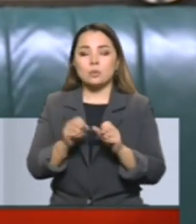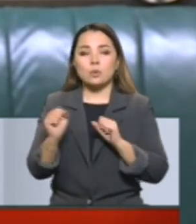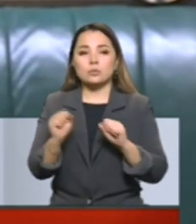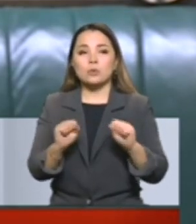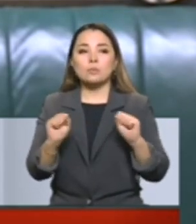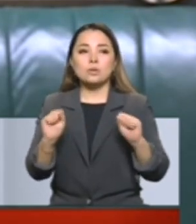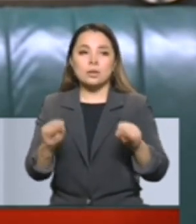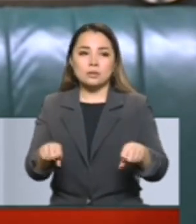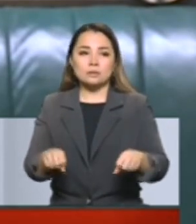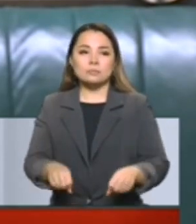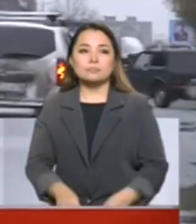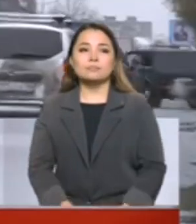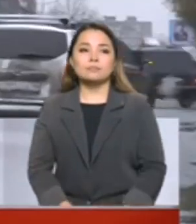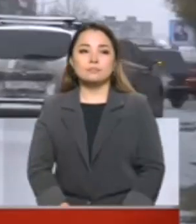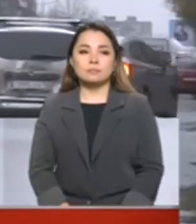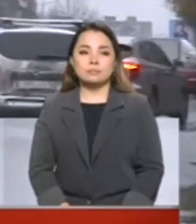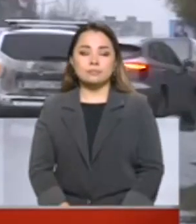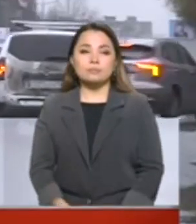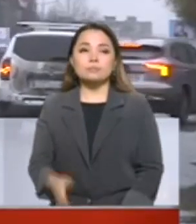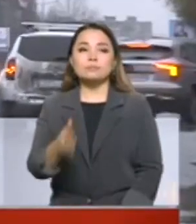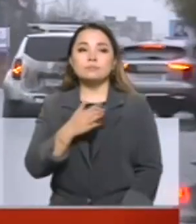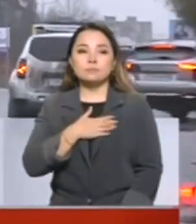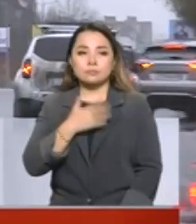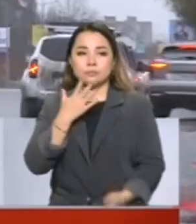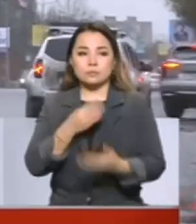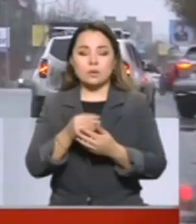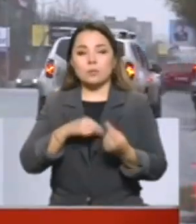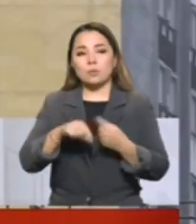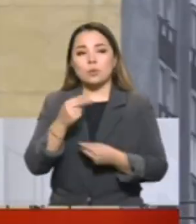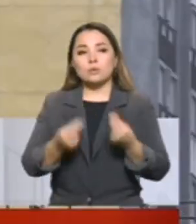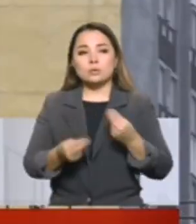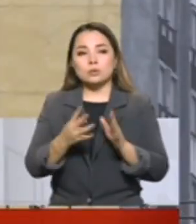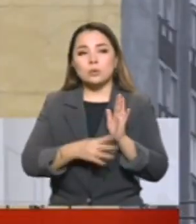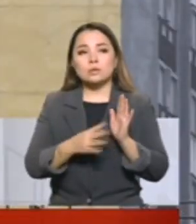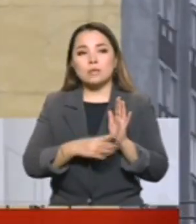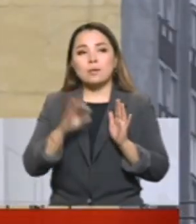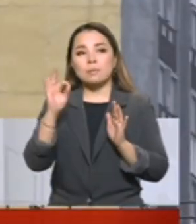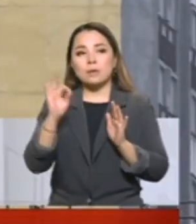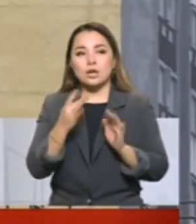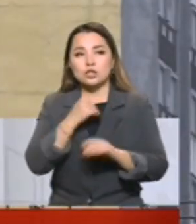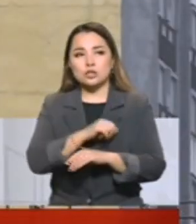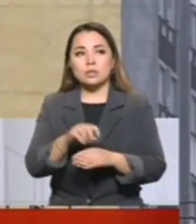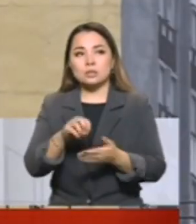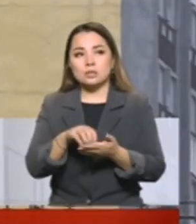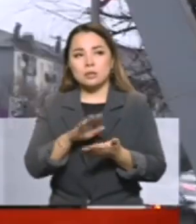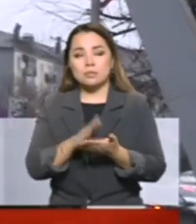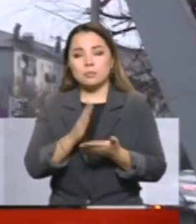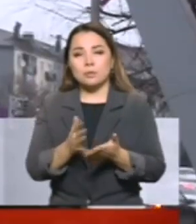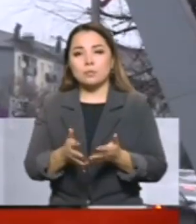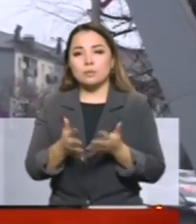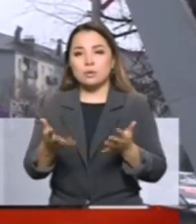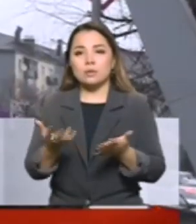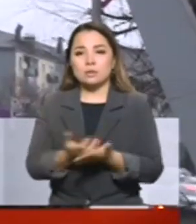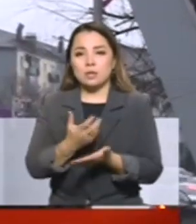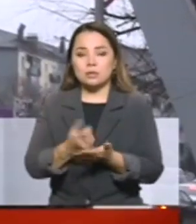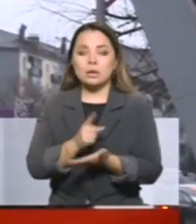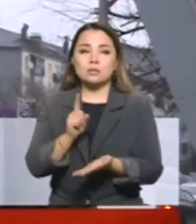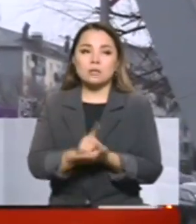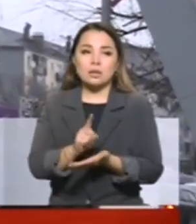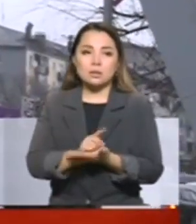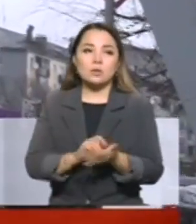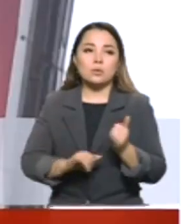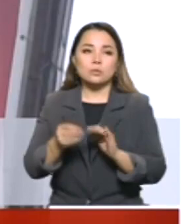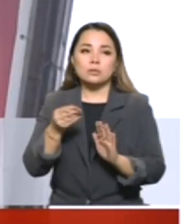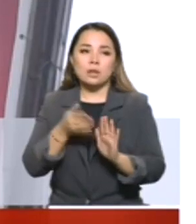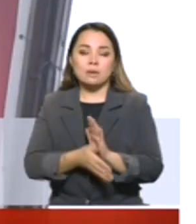қорғаймыз. Ал біздегі букмекерлік кеңселердің 90% шетелде тіркелген. Олардың қыруар табысынан түсетін салықтың да қайда